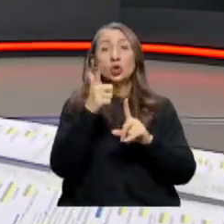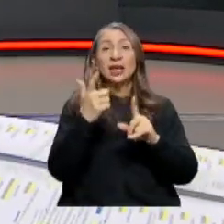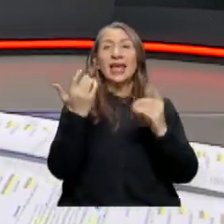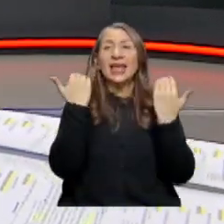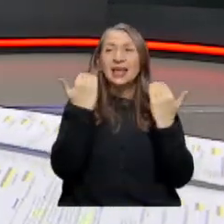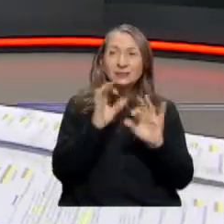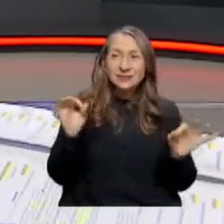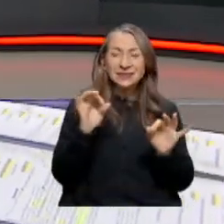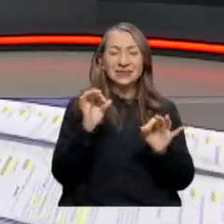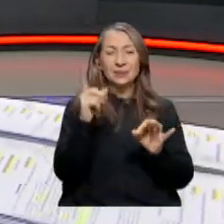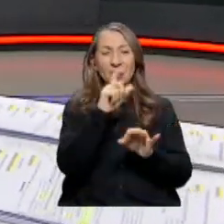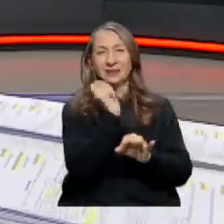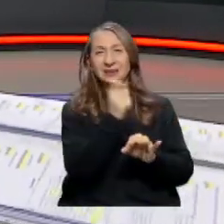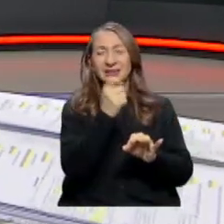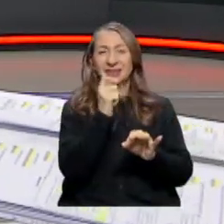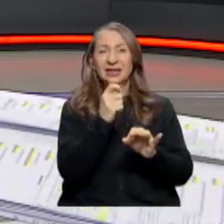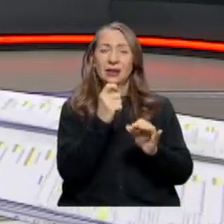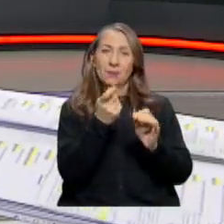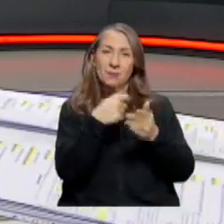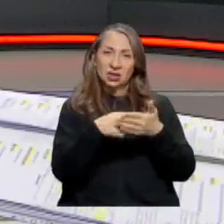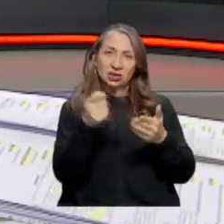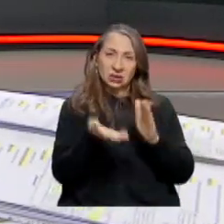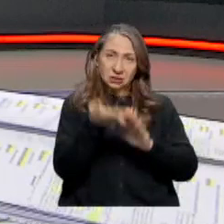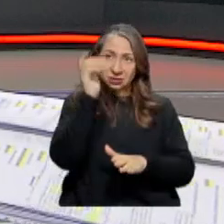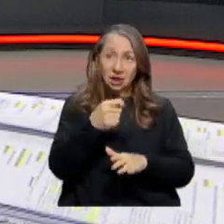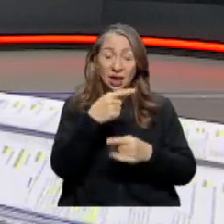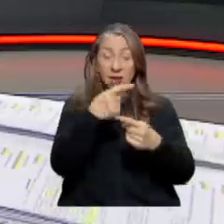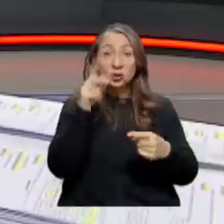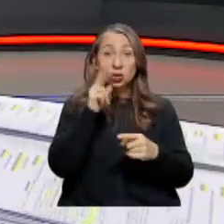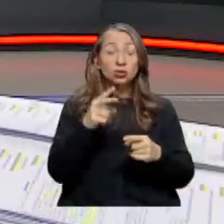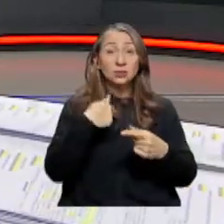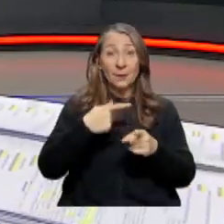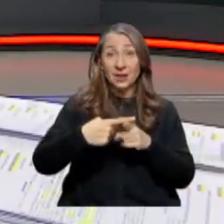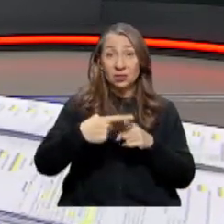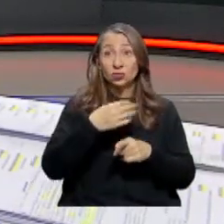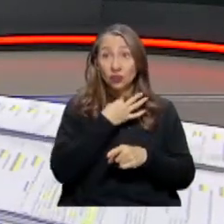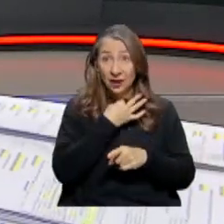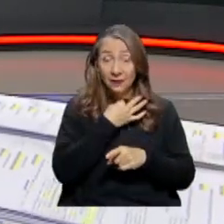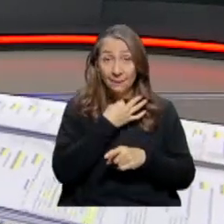aylıklarının artırılacağı yönünde de var. Eksik gördüğünüz şeyleri bizimle paylaşın lütfen